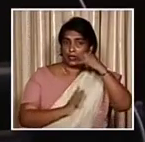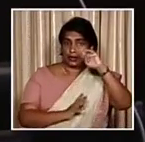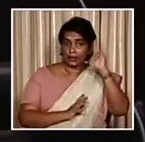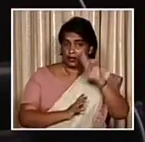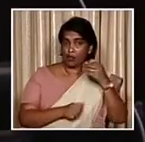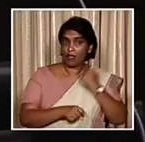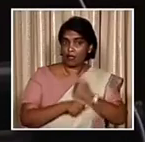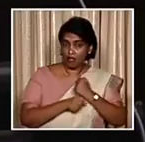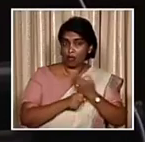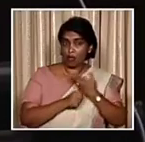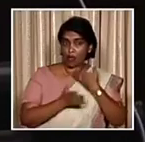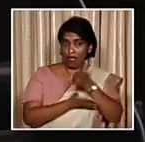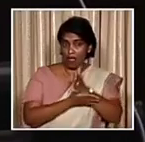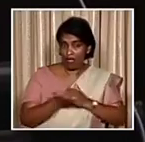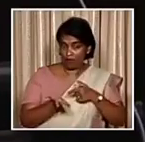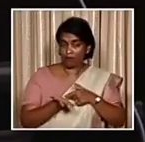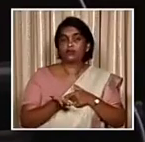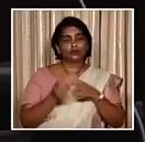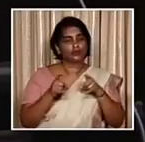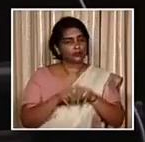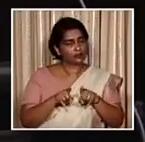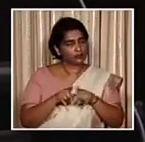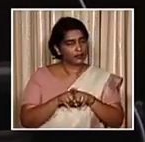රජයේ කොටසුයි, ඒ වගේම